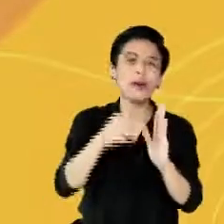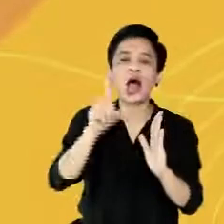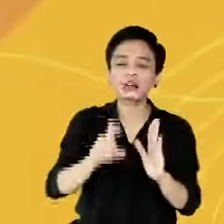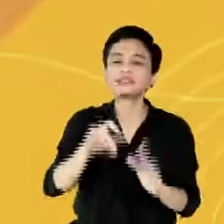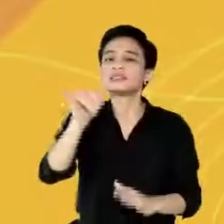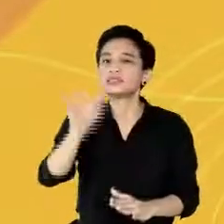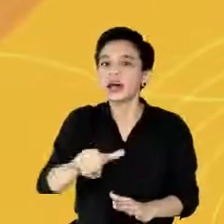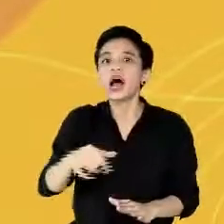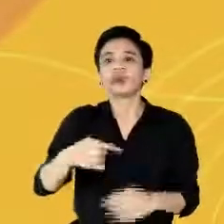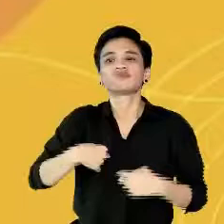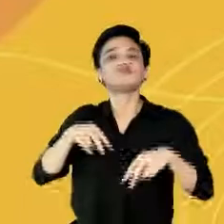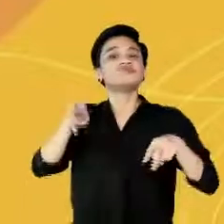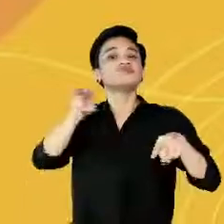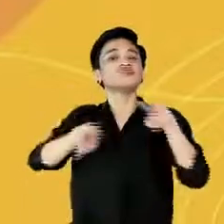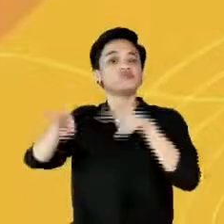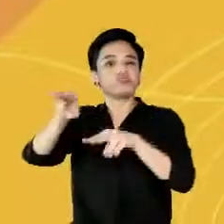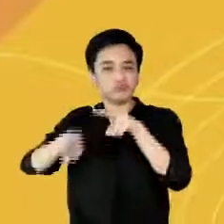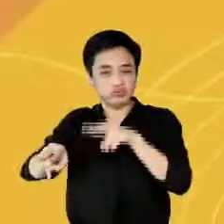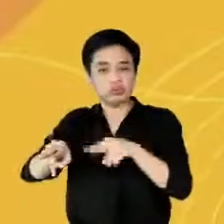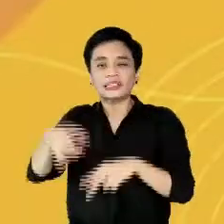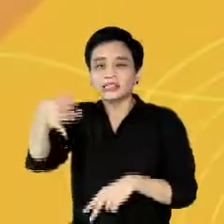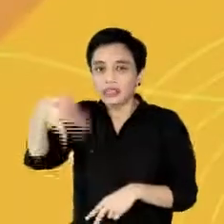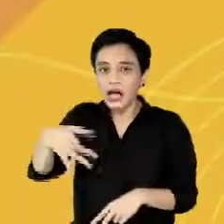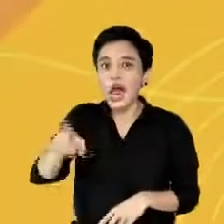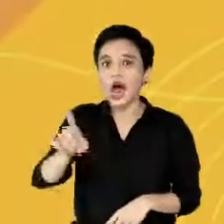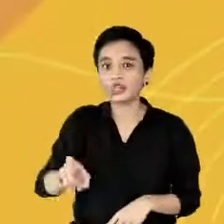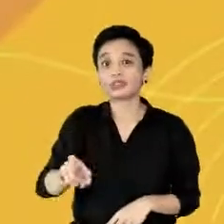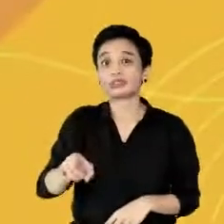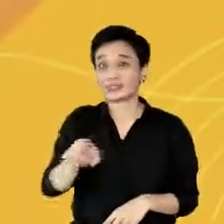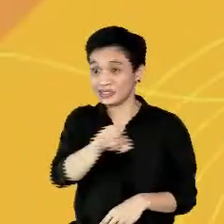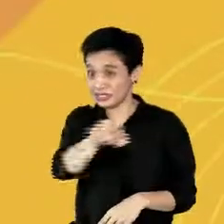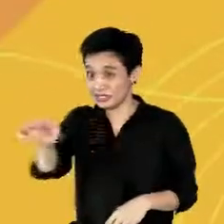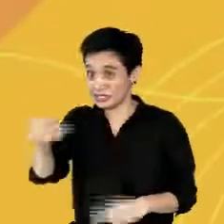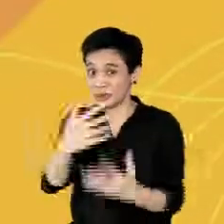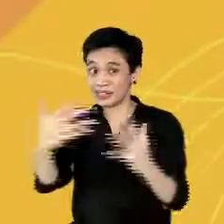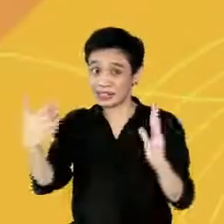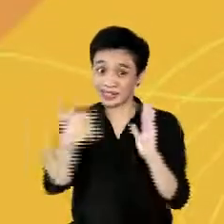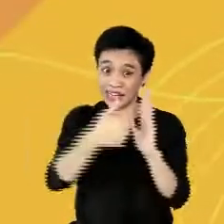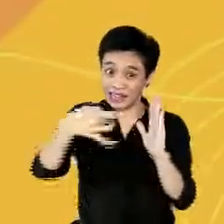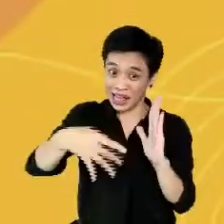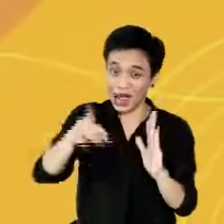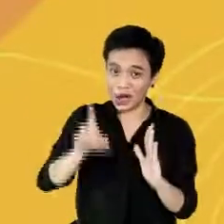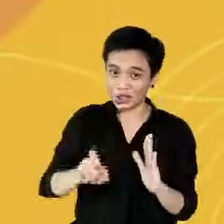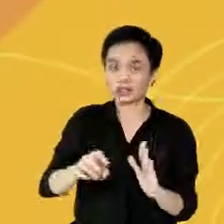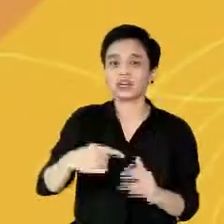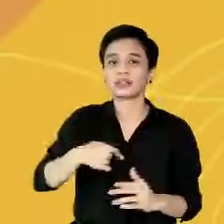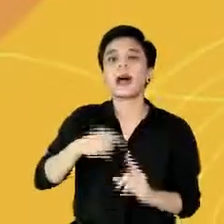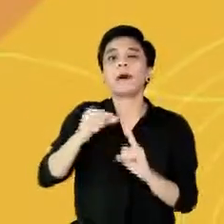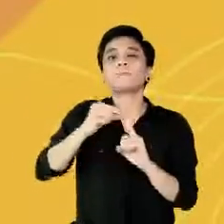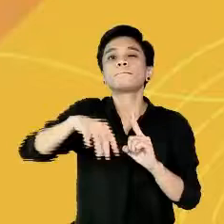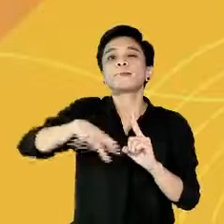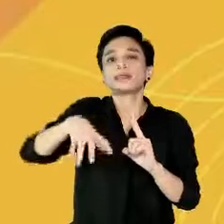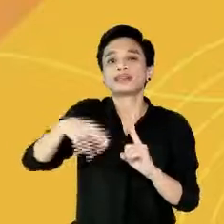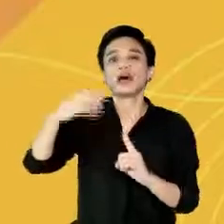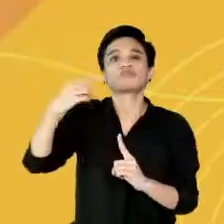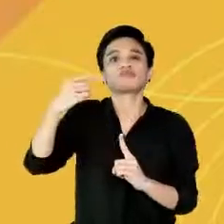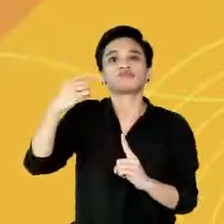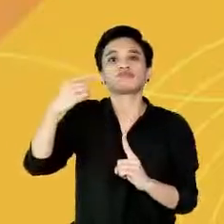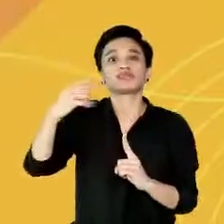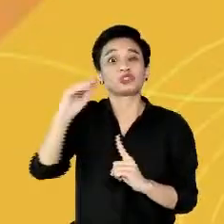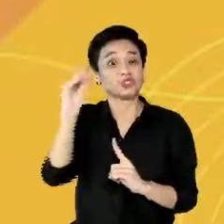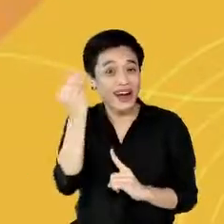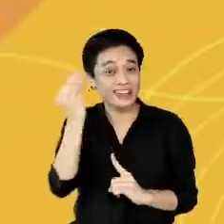pengawasan terus-menerus dilakukan bersama antara pejalan Pemprov DKI Jakarta dibantu Satpol PP